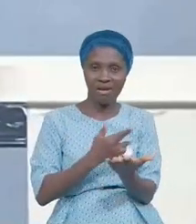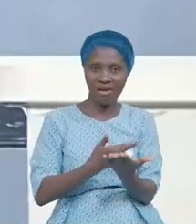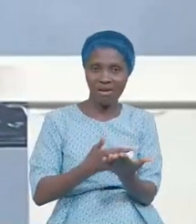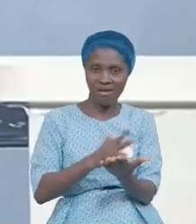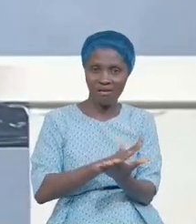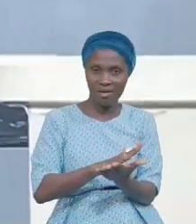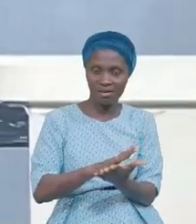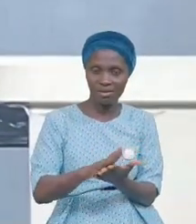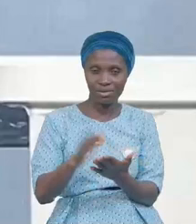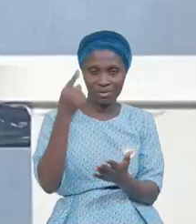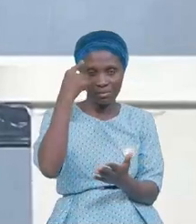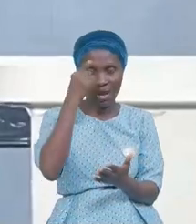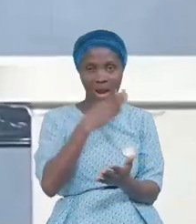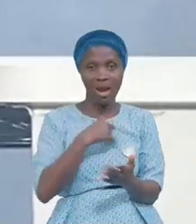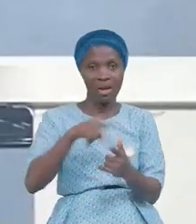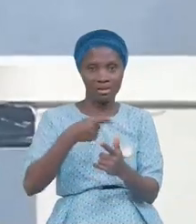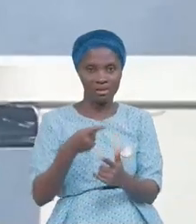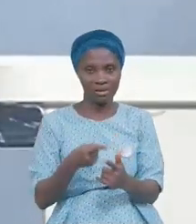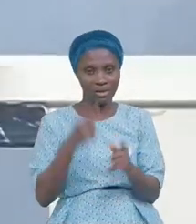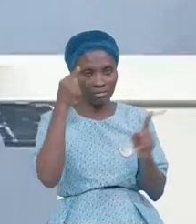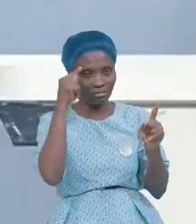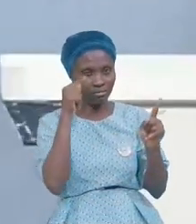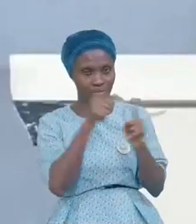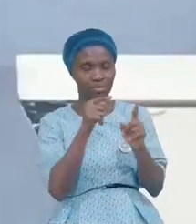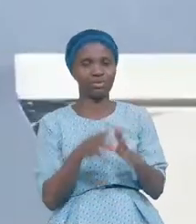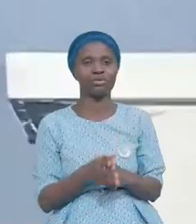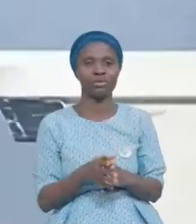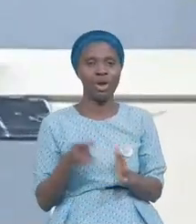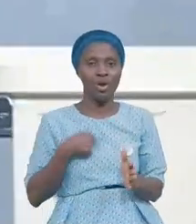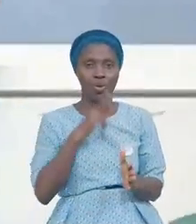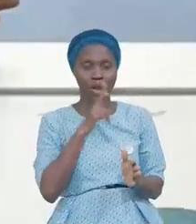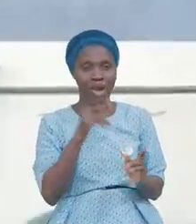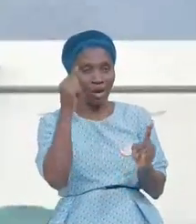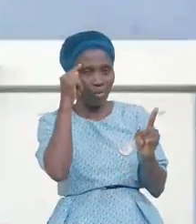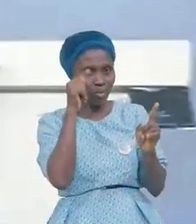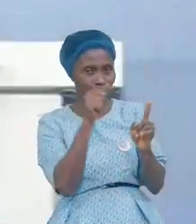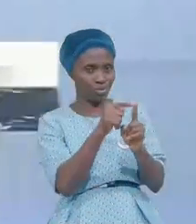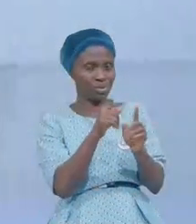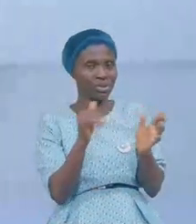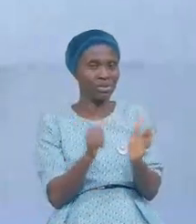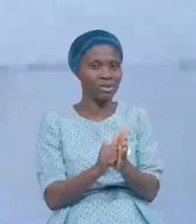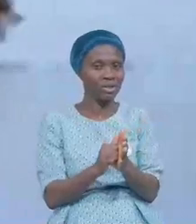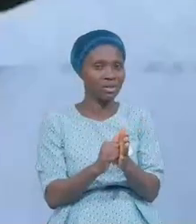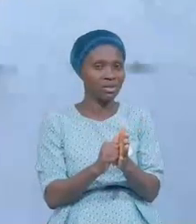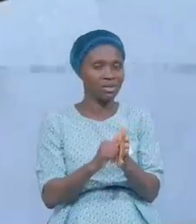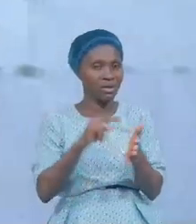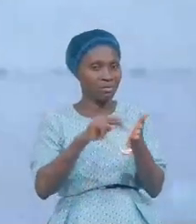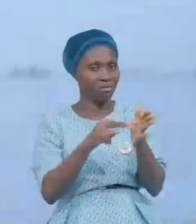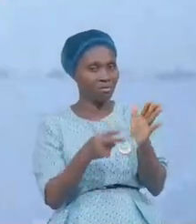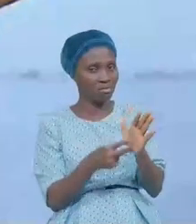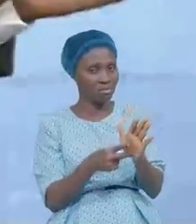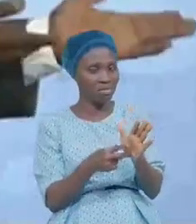juste. Alors la même poursuite. Nous poursuivons cet objectif. Nous